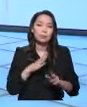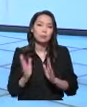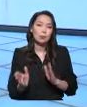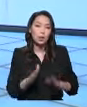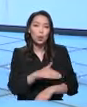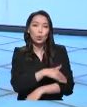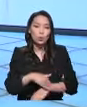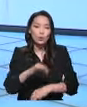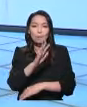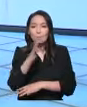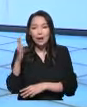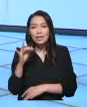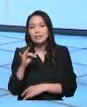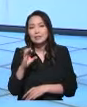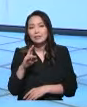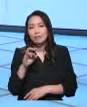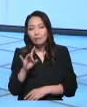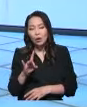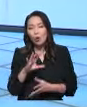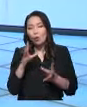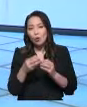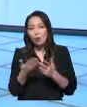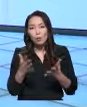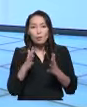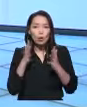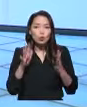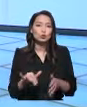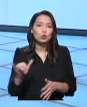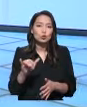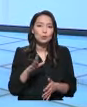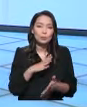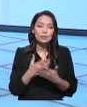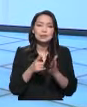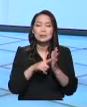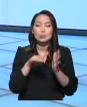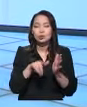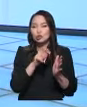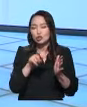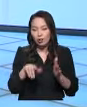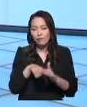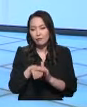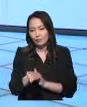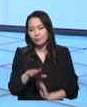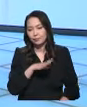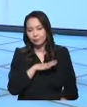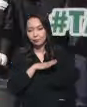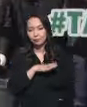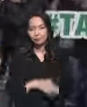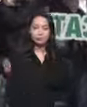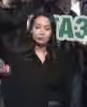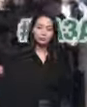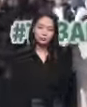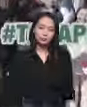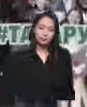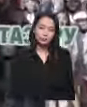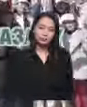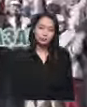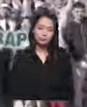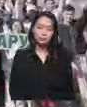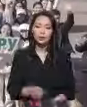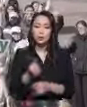и скверы. В общей сложности на Большой Субботник вышли 7 тысяч человек. Репортаж Даны Ермак. Несколько